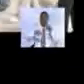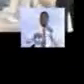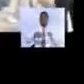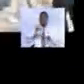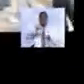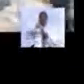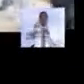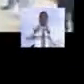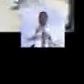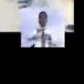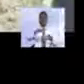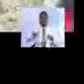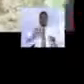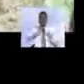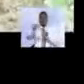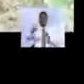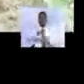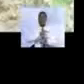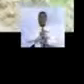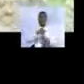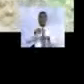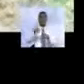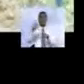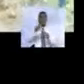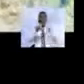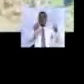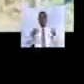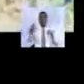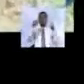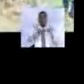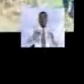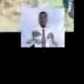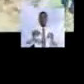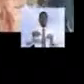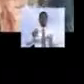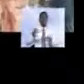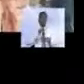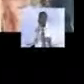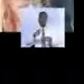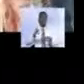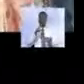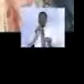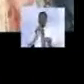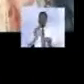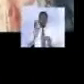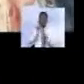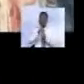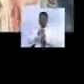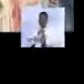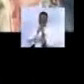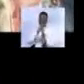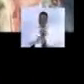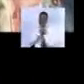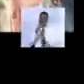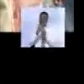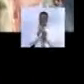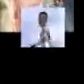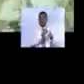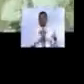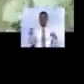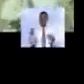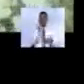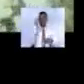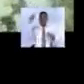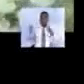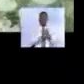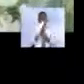nombre d'enfants victimes, leur provenance, les localités exactes où ils sont abusivement exploités et les mesures à prendre pour